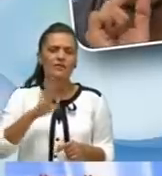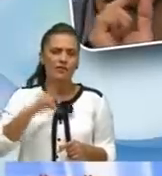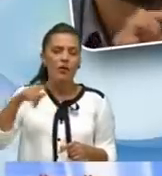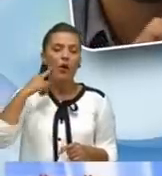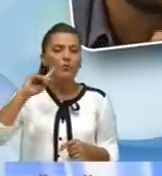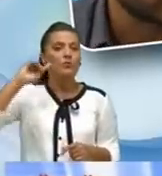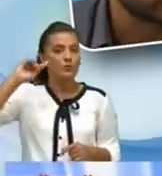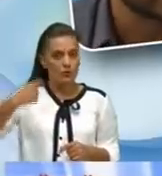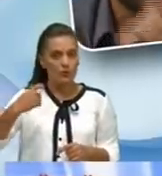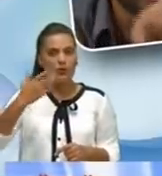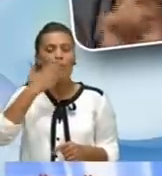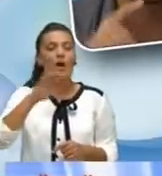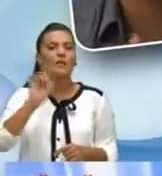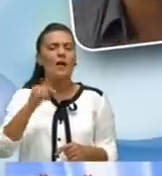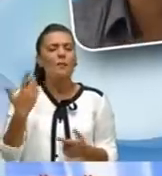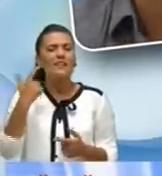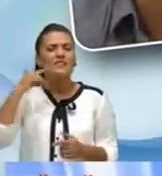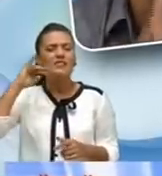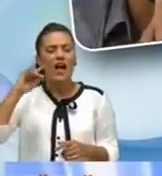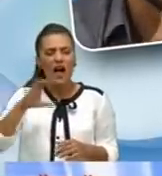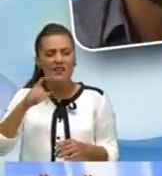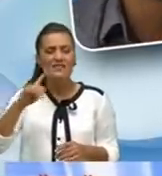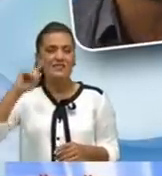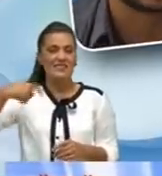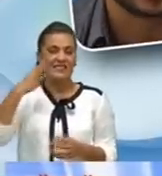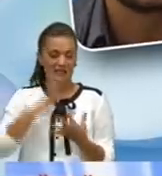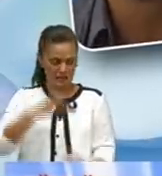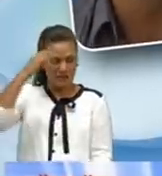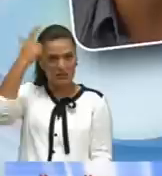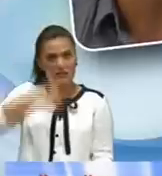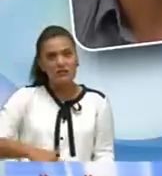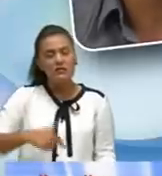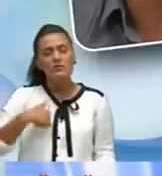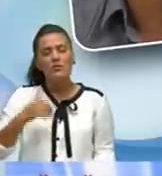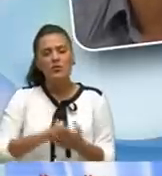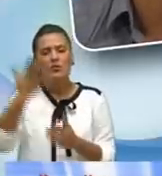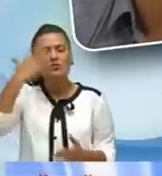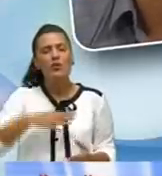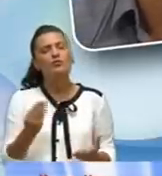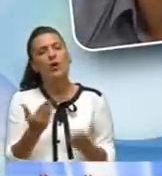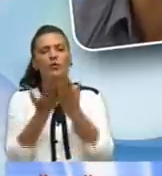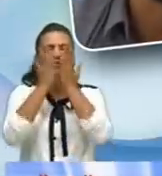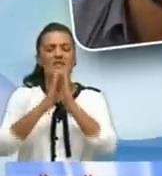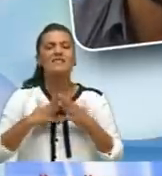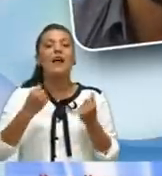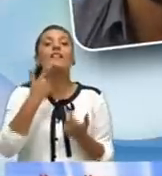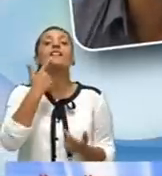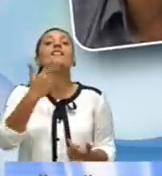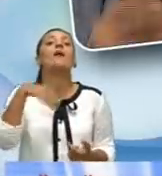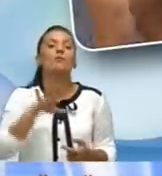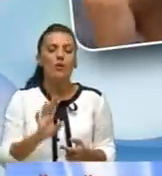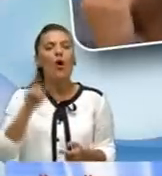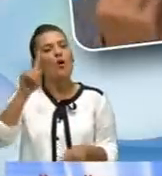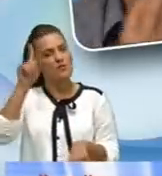onu tespit etmeli ve yok etmelisin. Ama diş ağrısını tespit eden kişi bu arada bütün vücudumda çok şükür sağlıklı diyemiyorsa